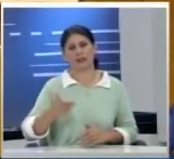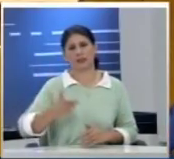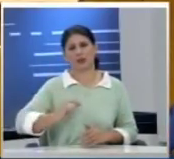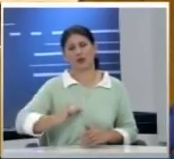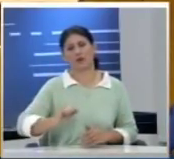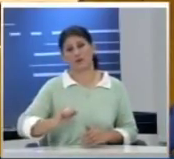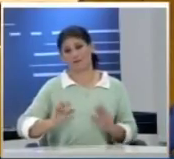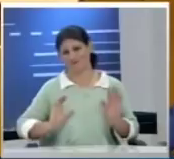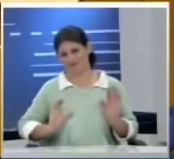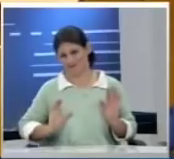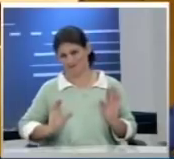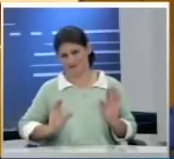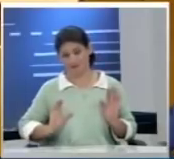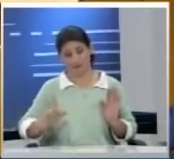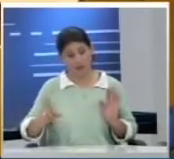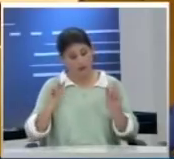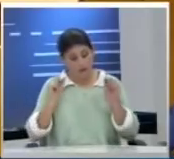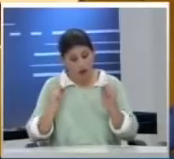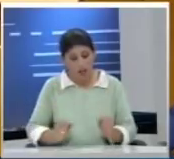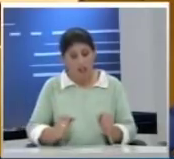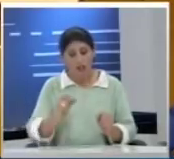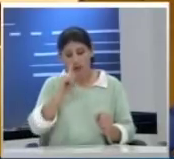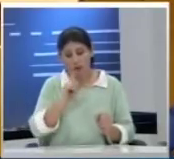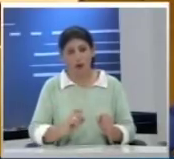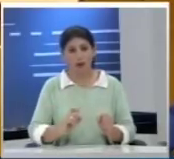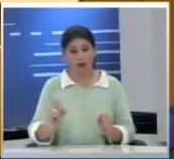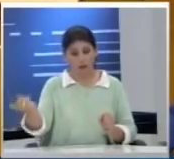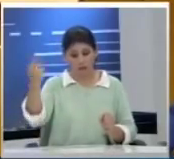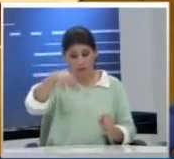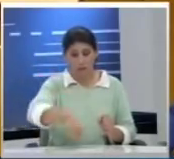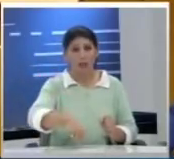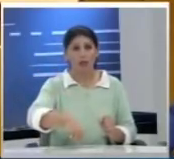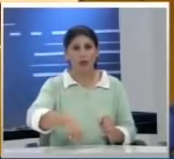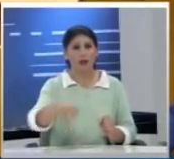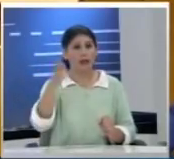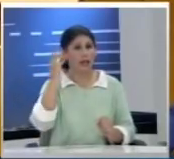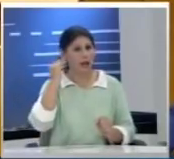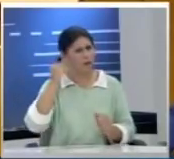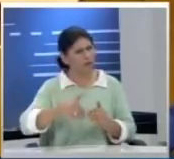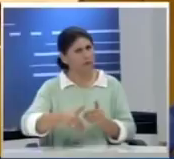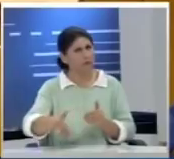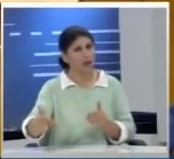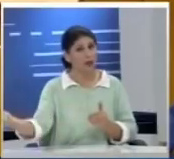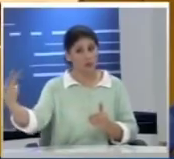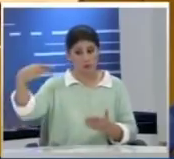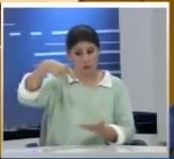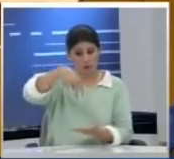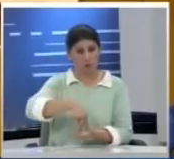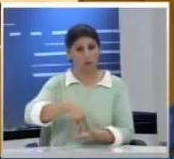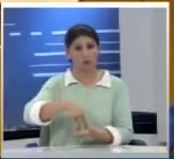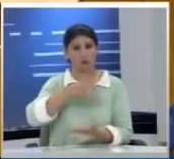Είχε τη στοιχειώδη υποχρέωση να είναι εδώ για να ακούσει σε λίγο, που θα έρθει σε αυτό το βήμα να μιλήσει,